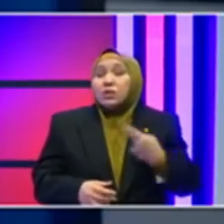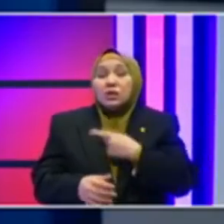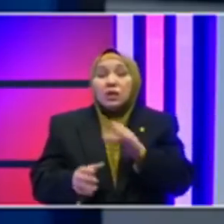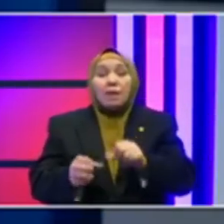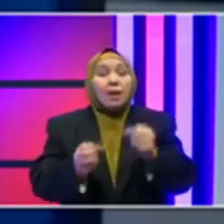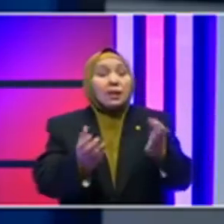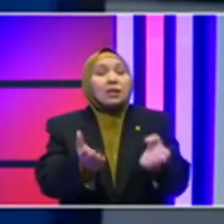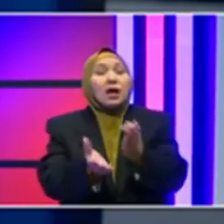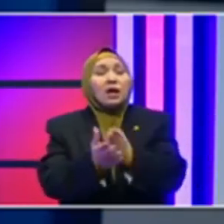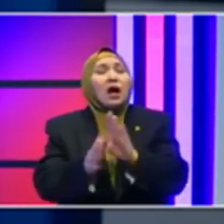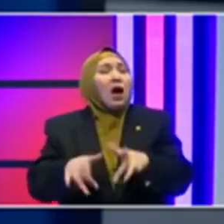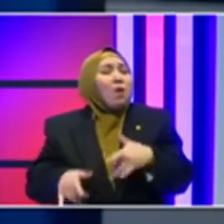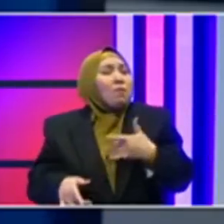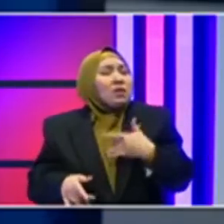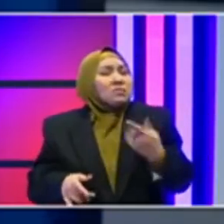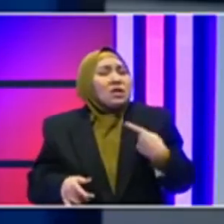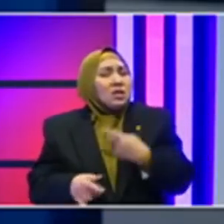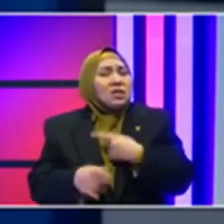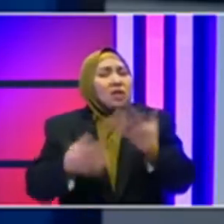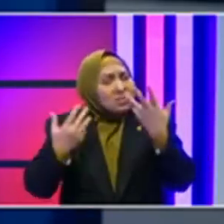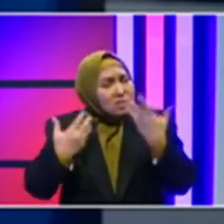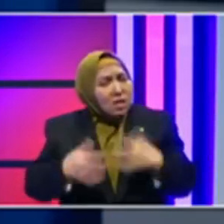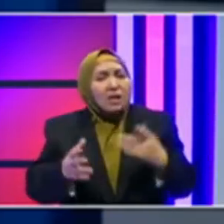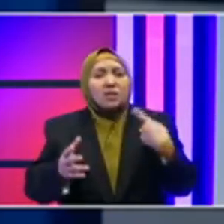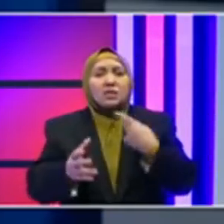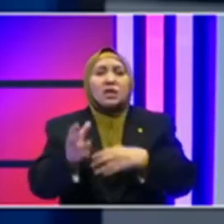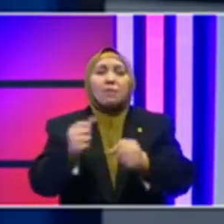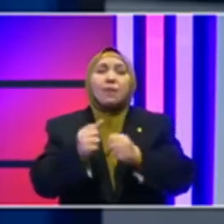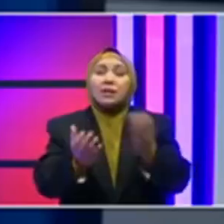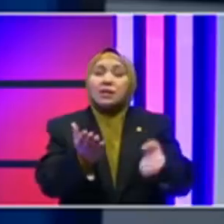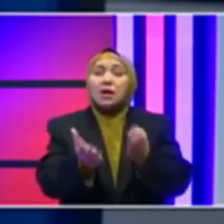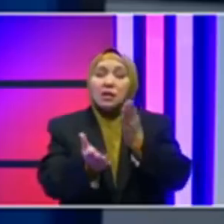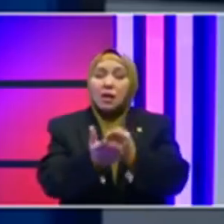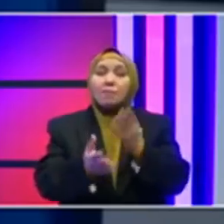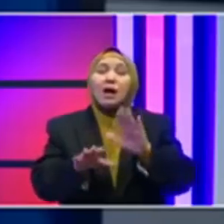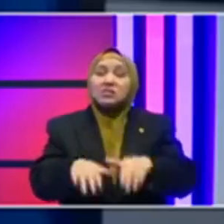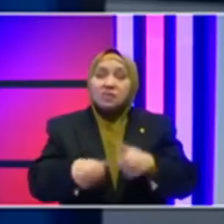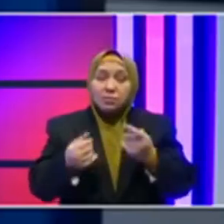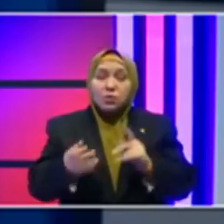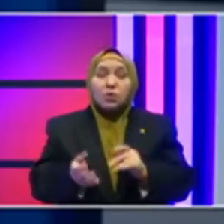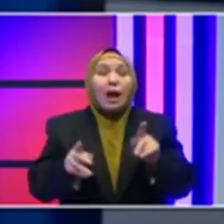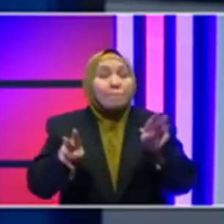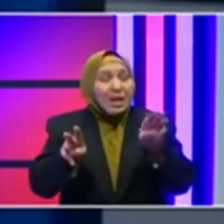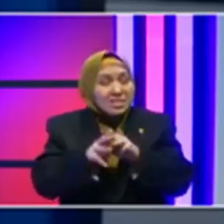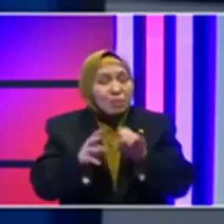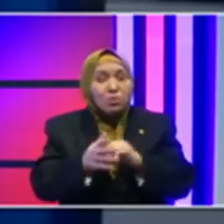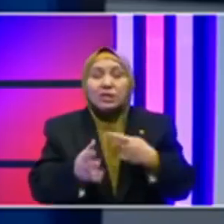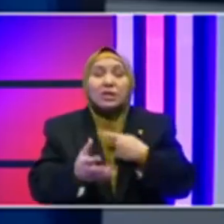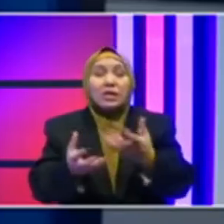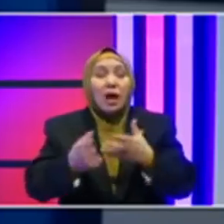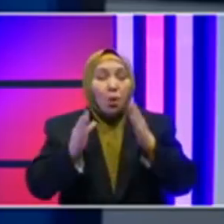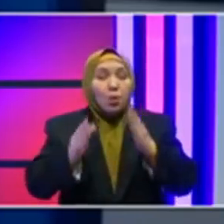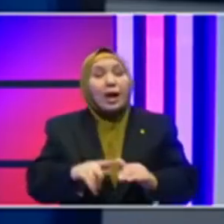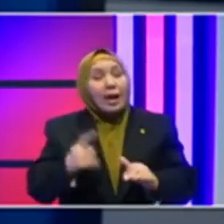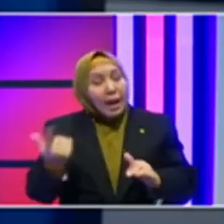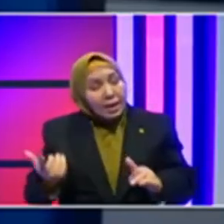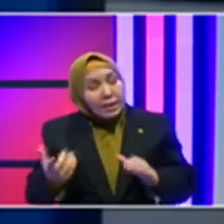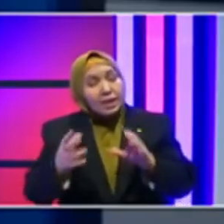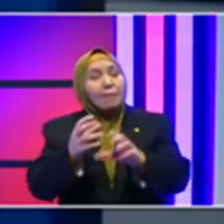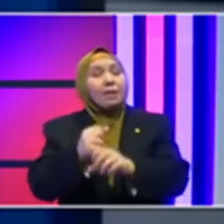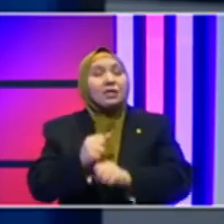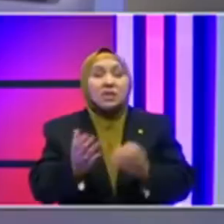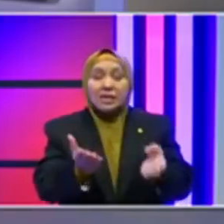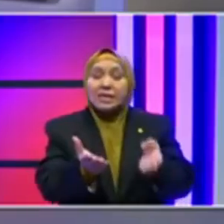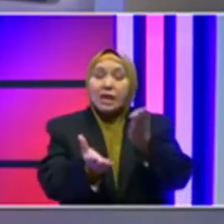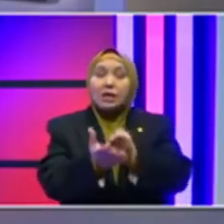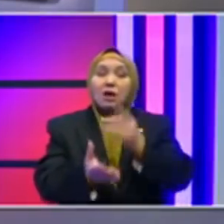macam mana perasaan kita dan setelah mana kita dapat Hidayah Macam itulah orang lain juga merasa ingat Hidayah ini Hidayah